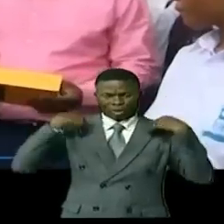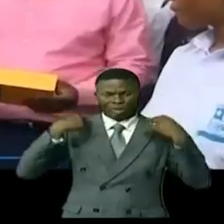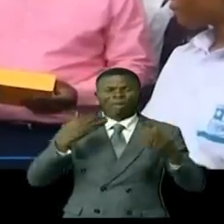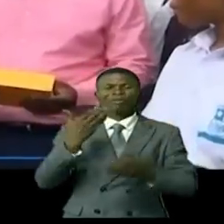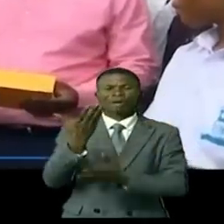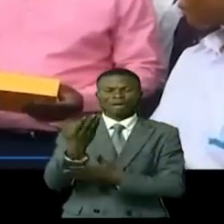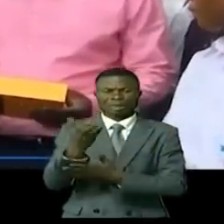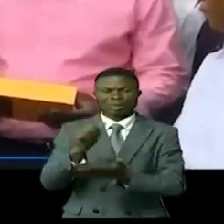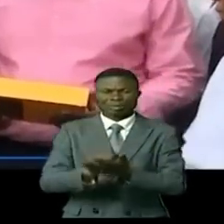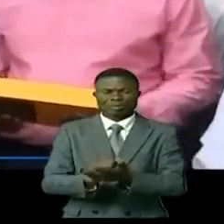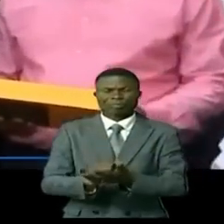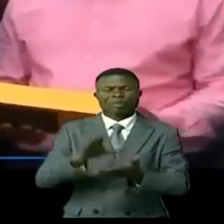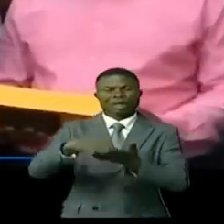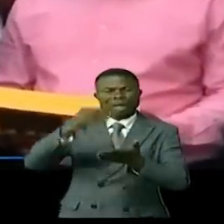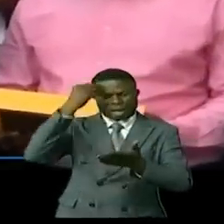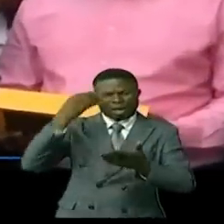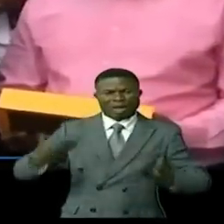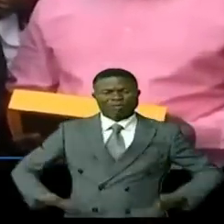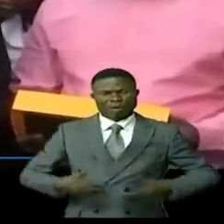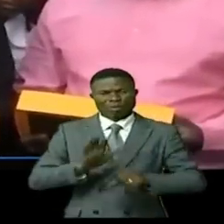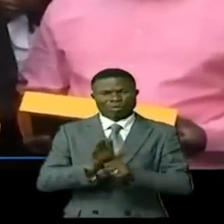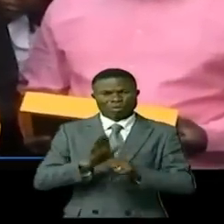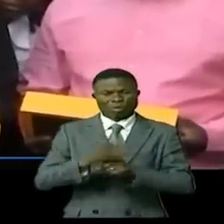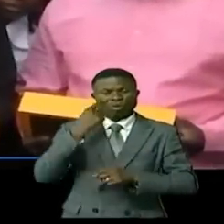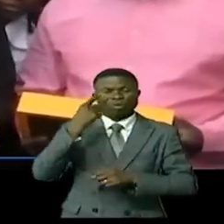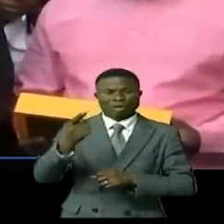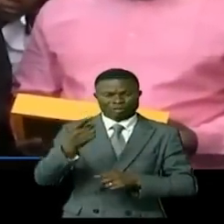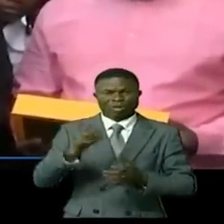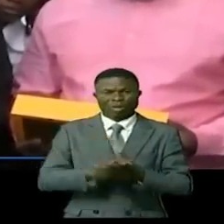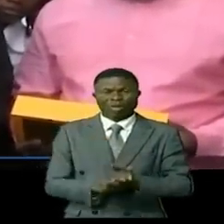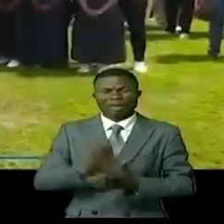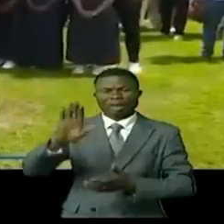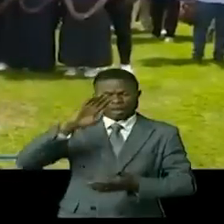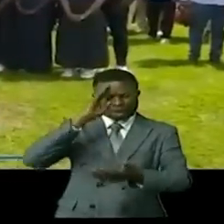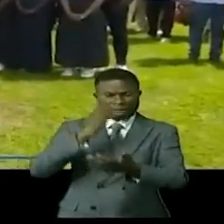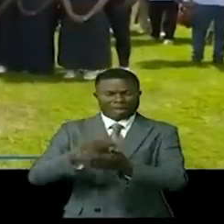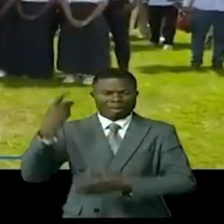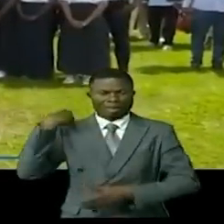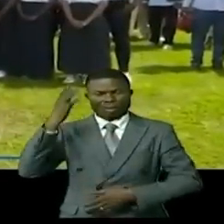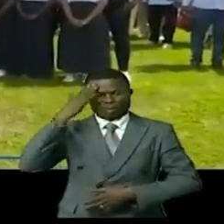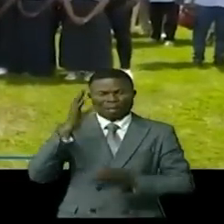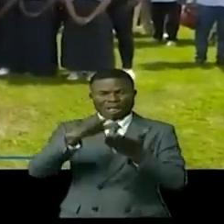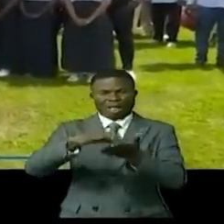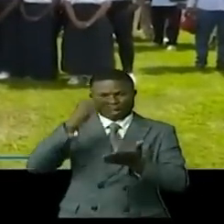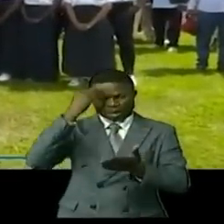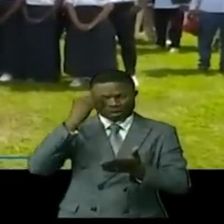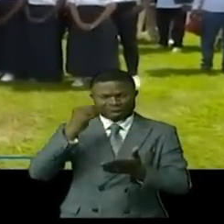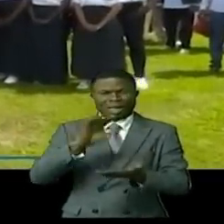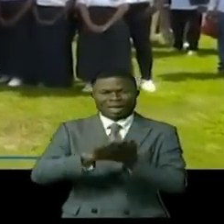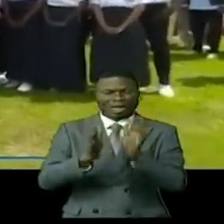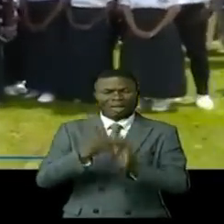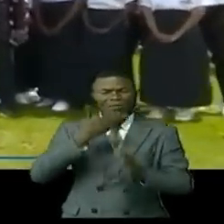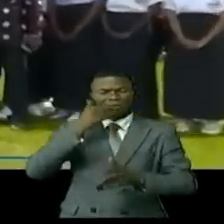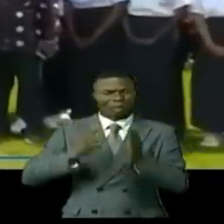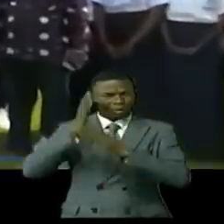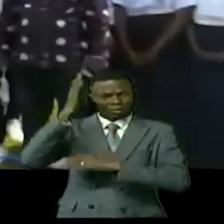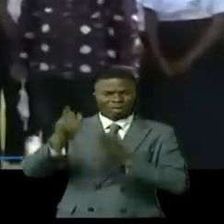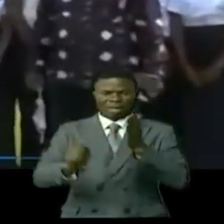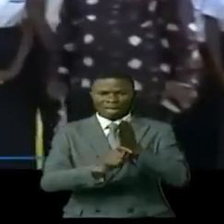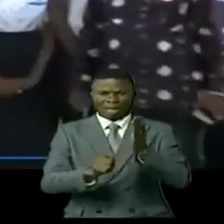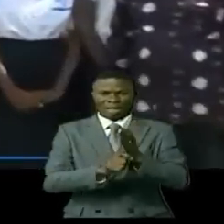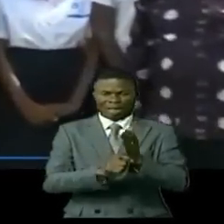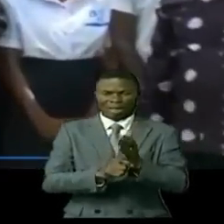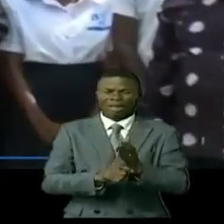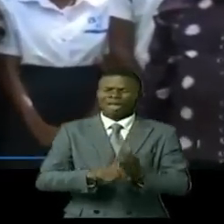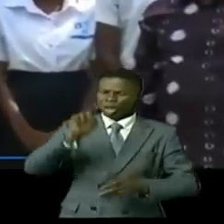les bénéficiaires, c'est une joie immense de voir un digne fils penser aux élèves qui aspirent à l'excellence. Car la technologie est une